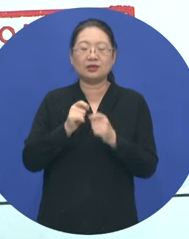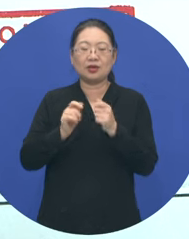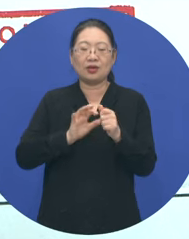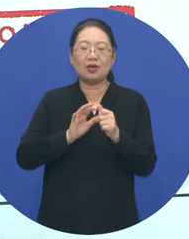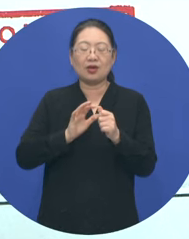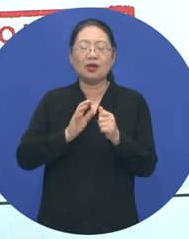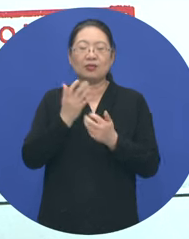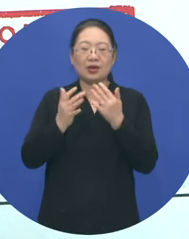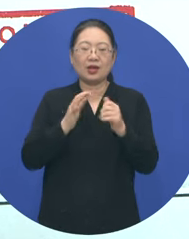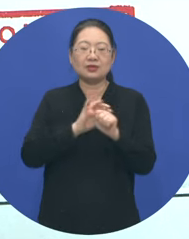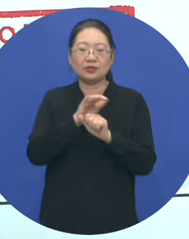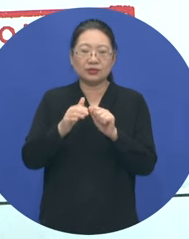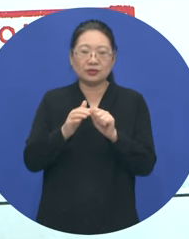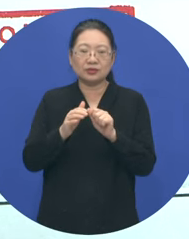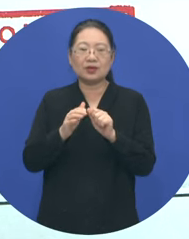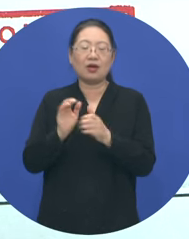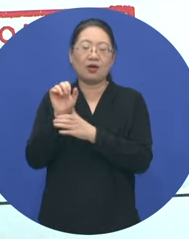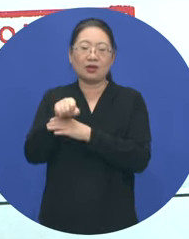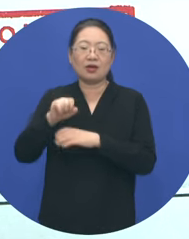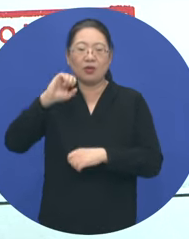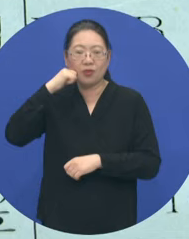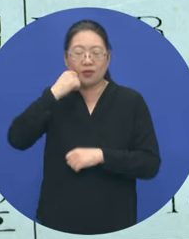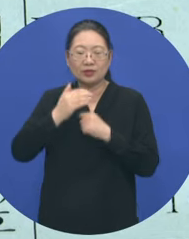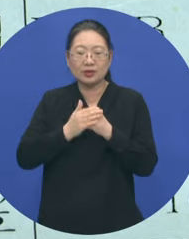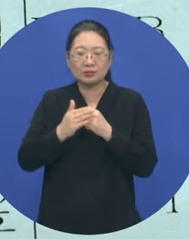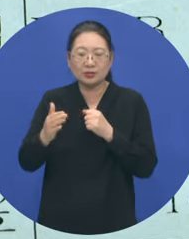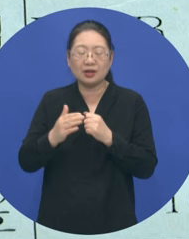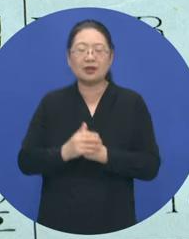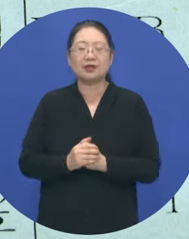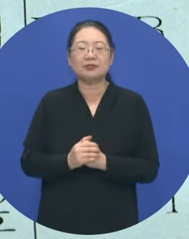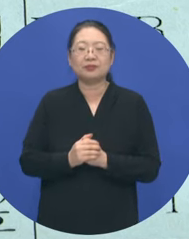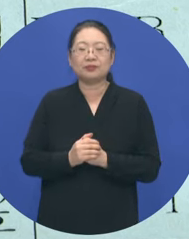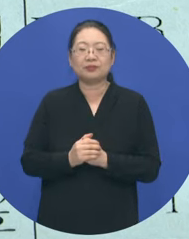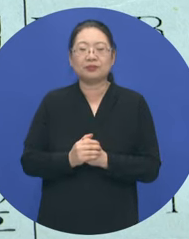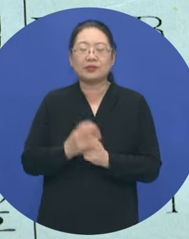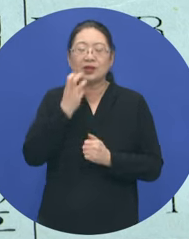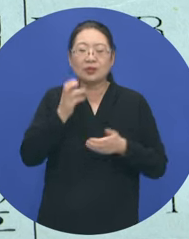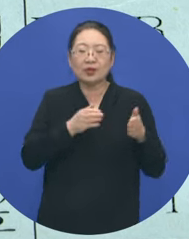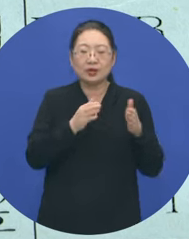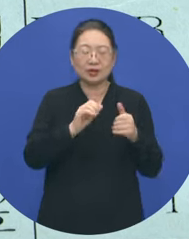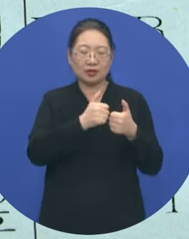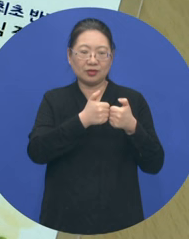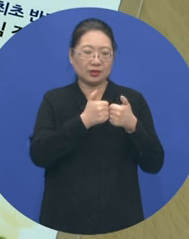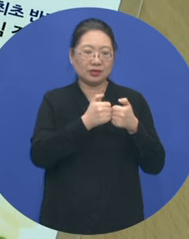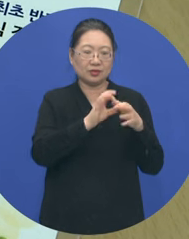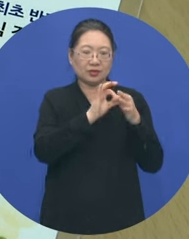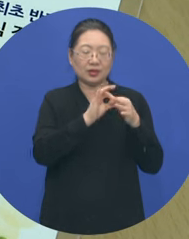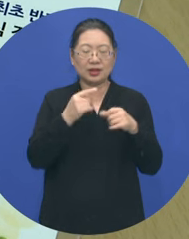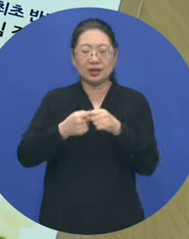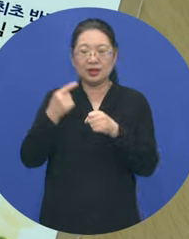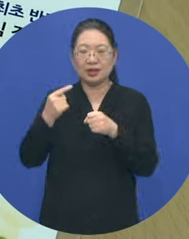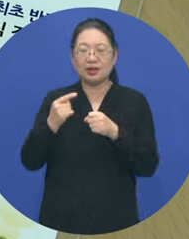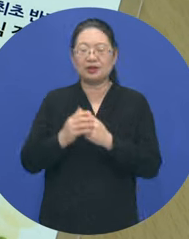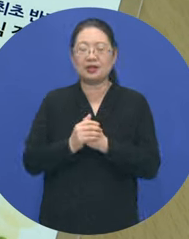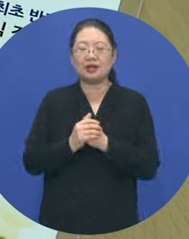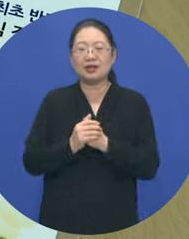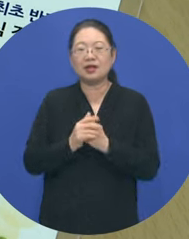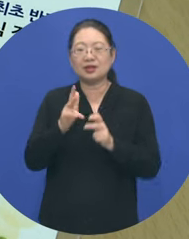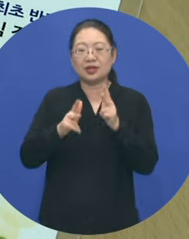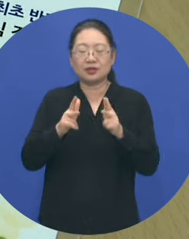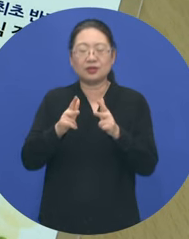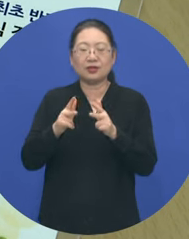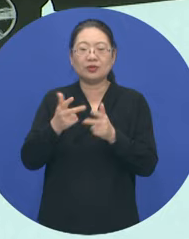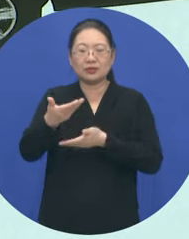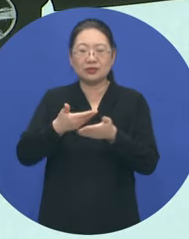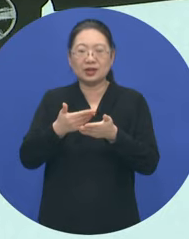동물 장미업 허가를 받을 수 없다는 겁니다. 현행 규제에 발목이 잡혔던 업체는 경기도의 컨설팅을 통해 지난해